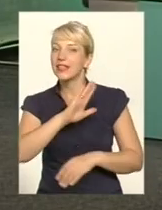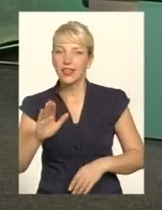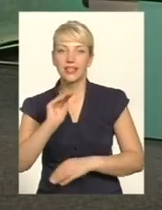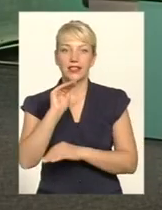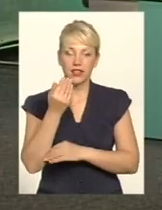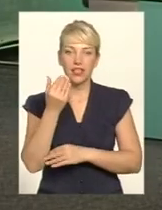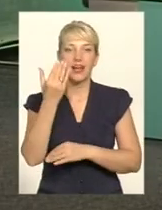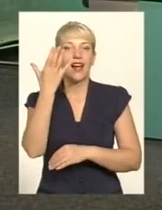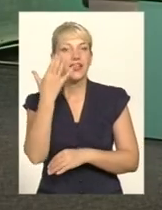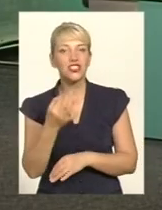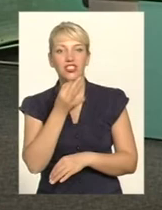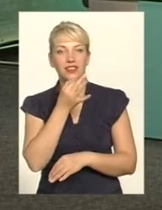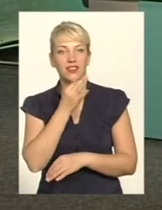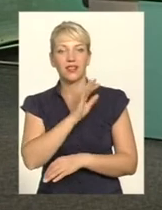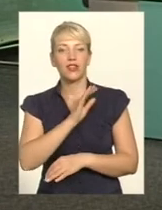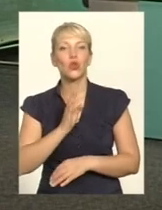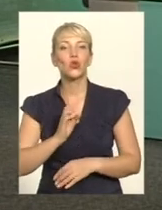дорослий.